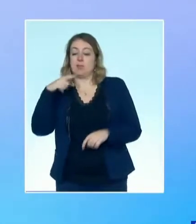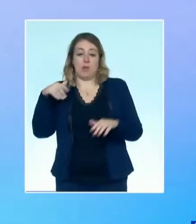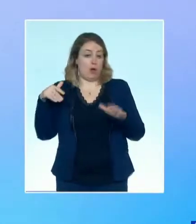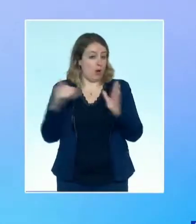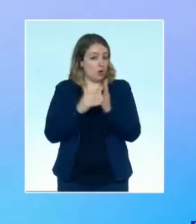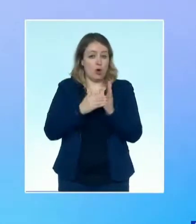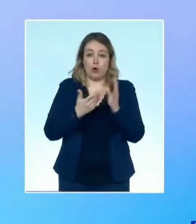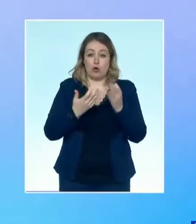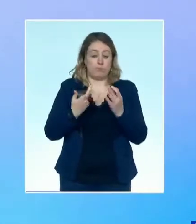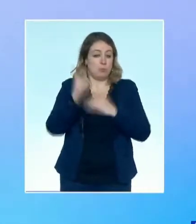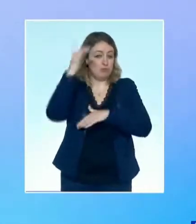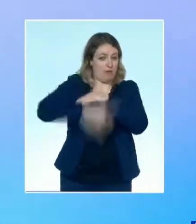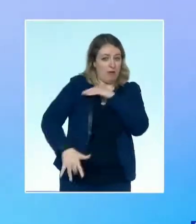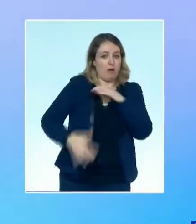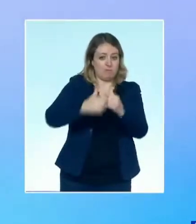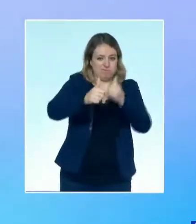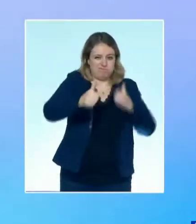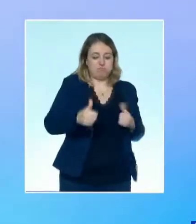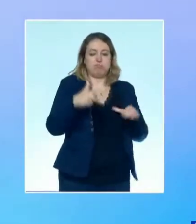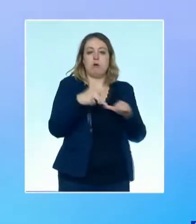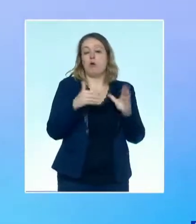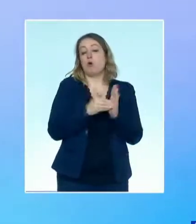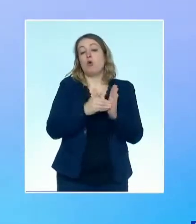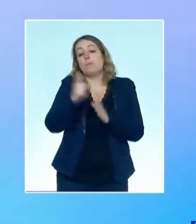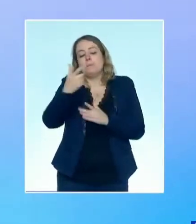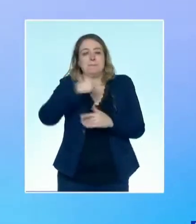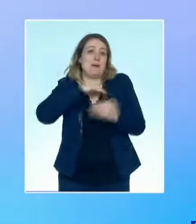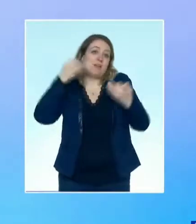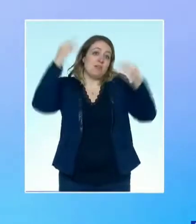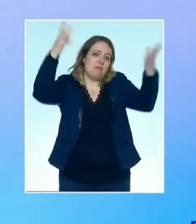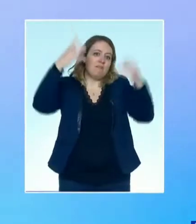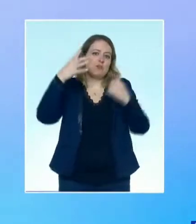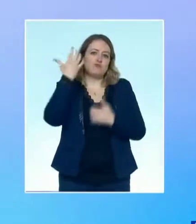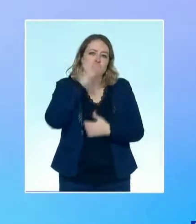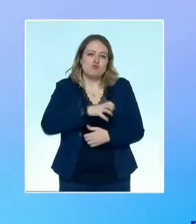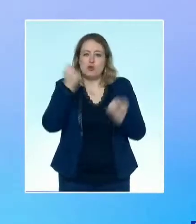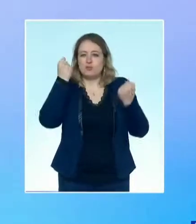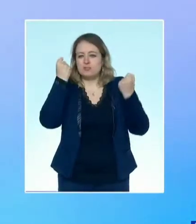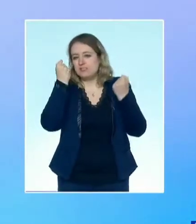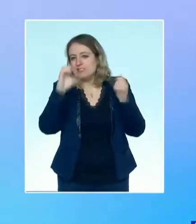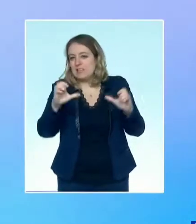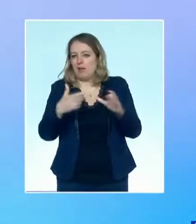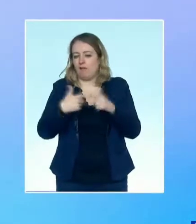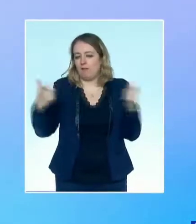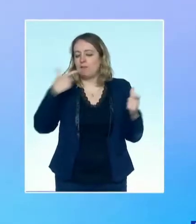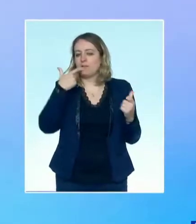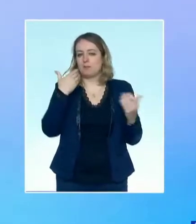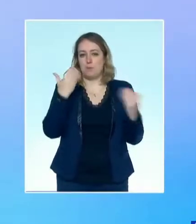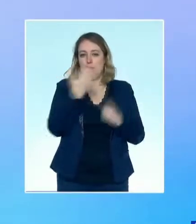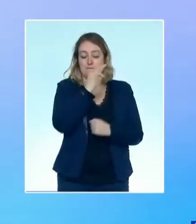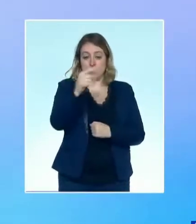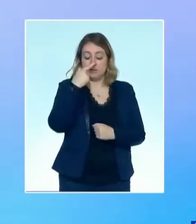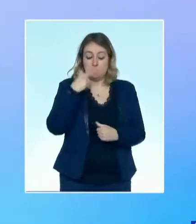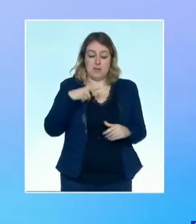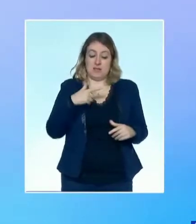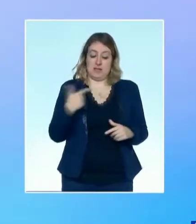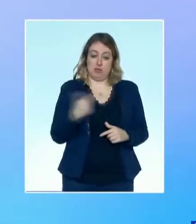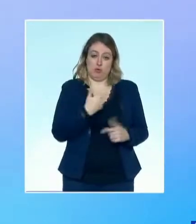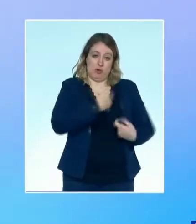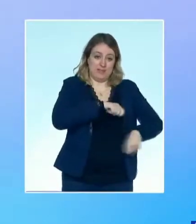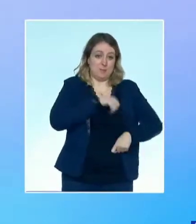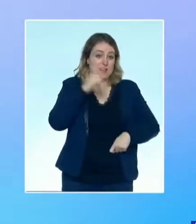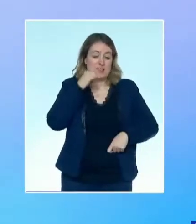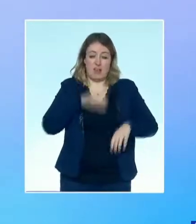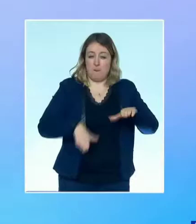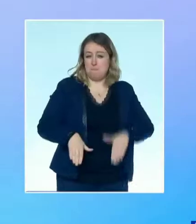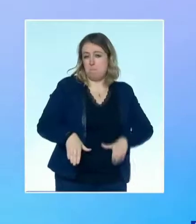conditions climatiques. Il fait plus chaud et plus sec et plus longtemps qu'en France, hélas. Et l'Italie et l'Espagne aujourd'hui connaissent une ascension épidémique avec la